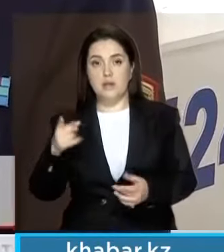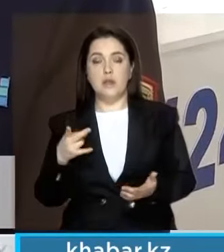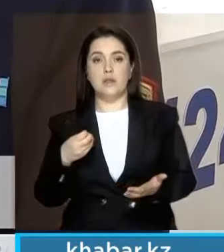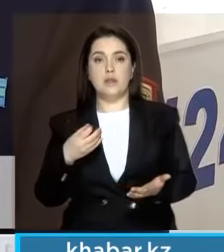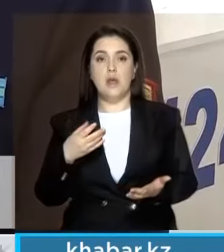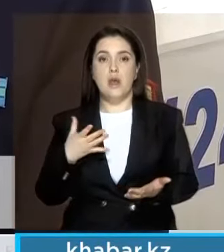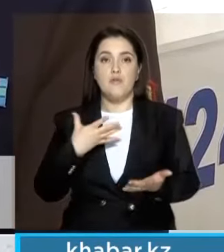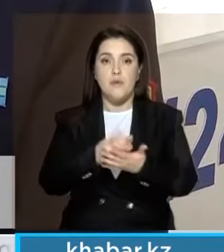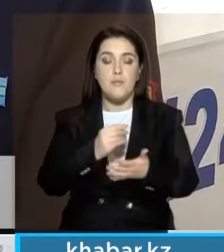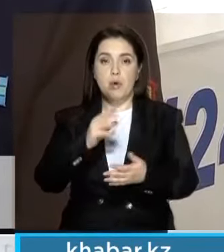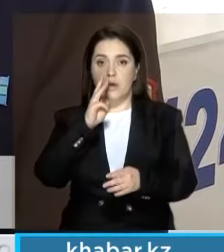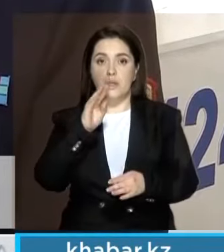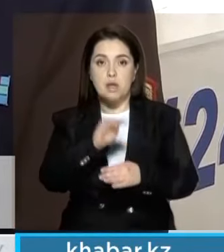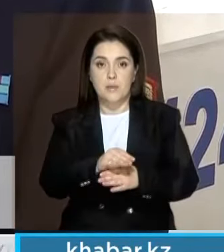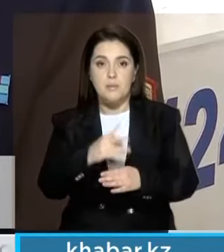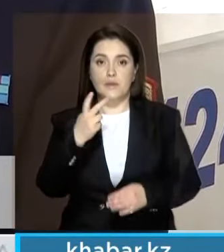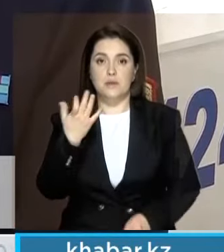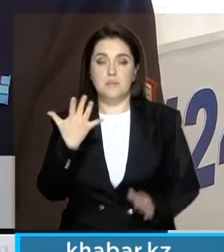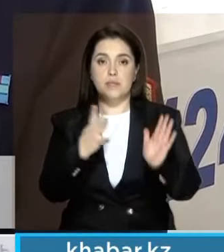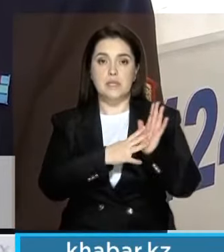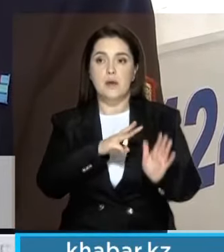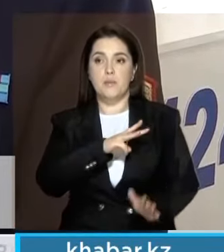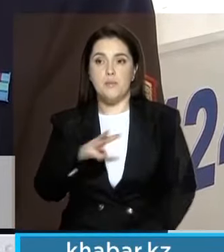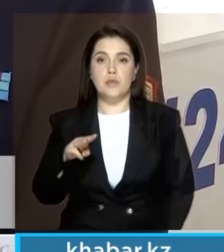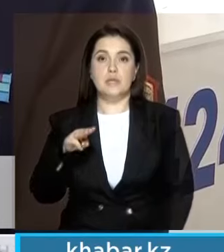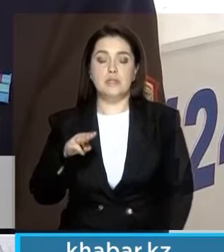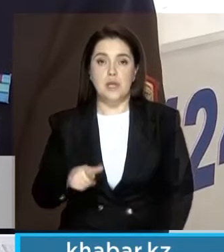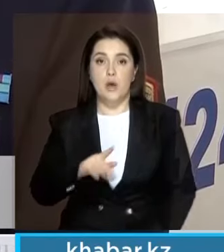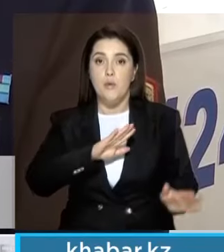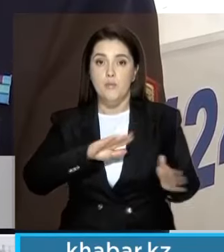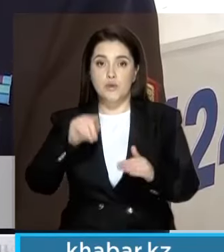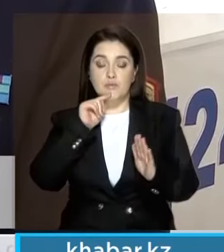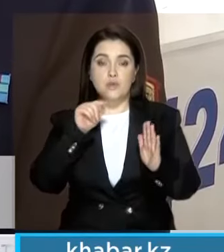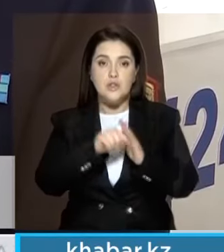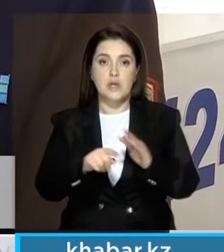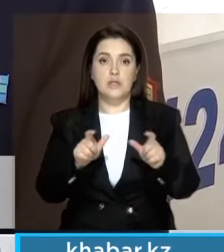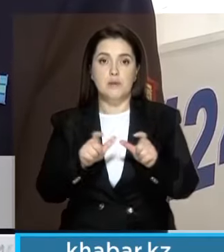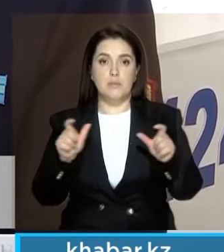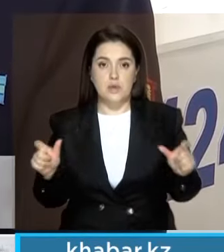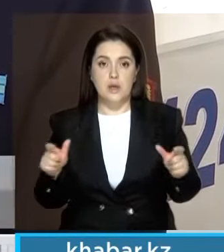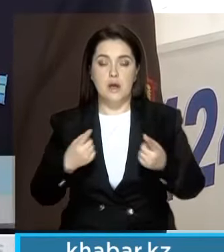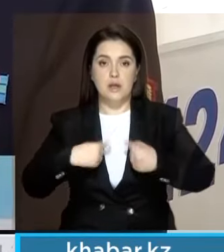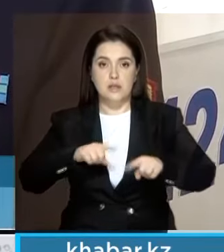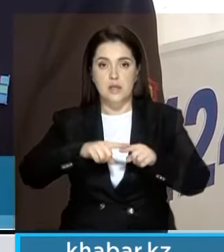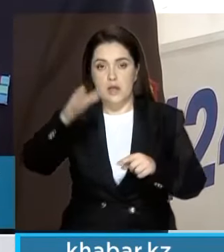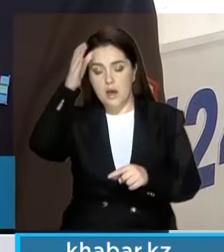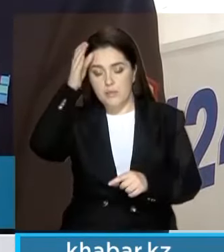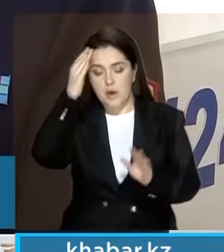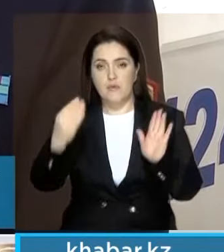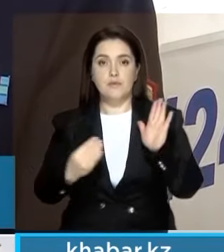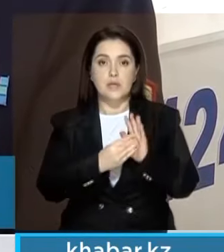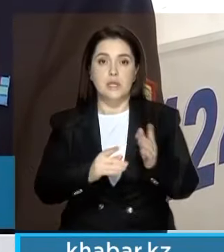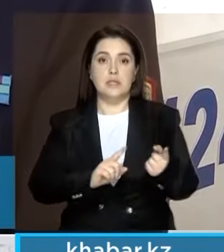данная надбавка на общую сумму 259 миллионов тенге. После вмешательства департамента отделом образования внесение изменений